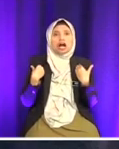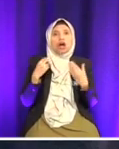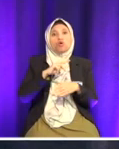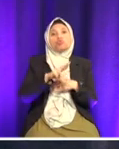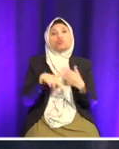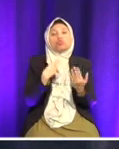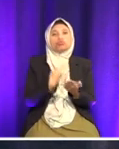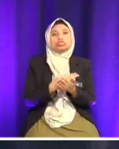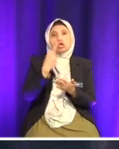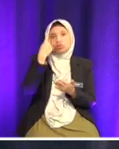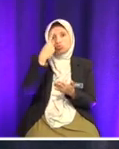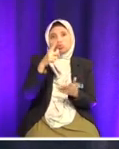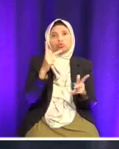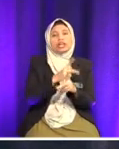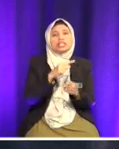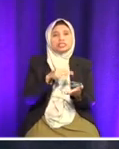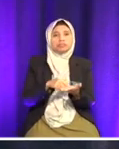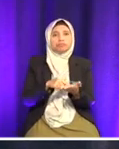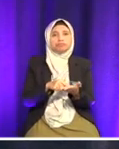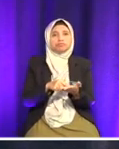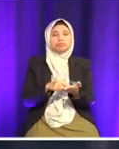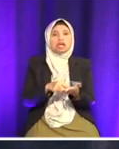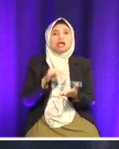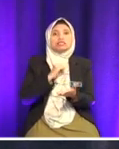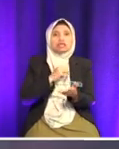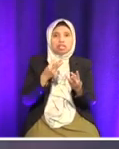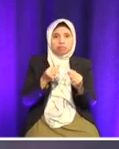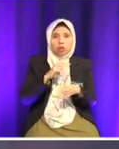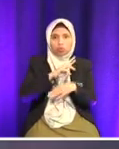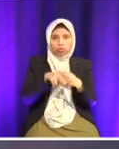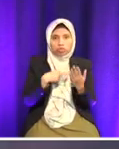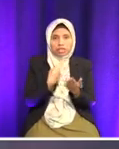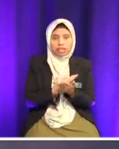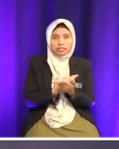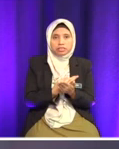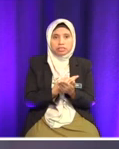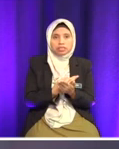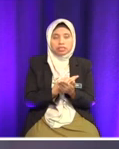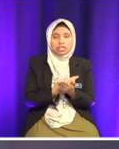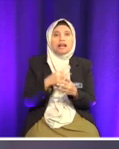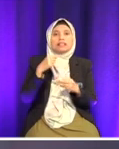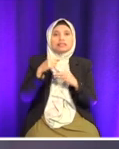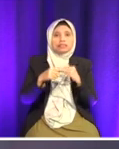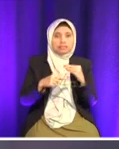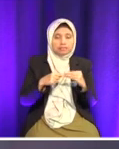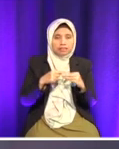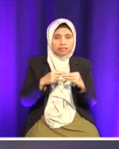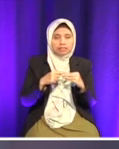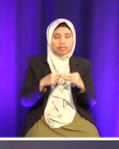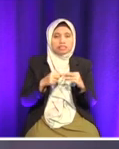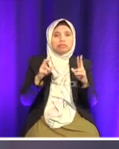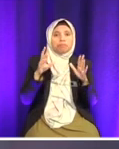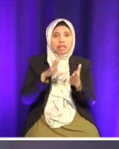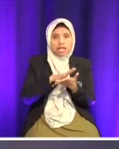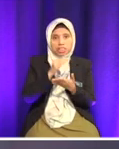Ustaz untuk kita kali ini ya eee Sayyidina rumuskan sanak rumuskan eee tentang segmen kita pada kali ini